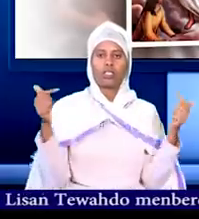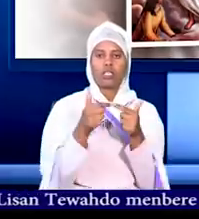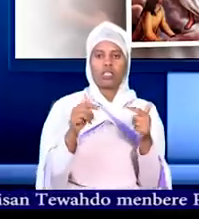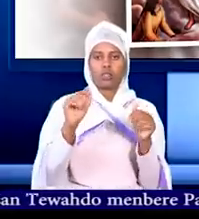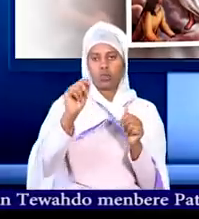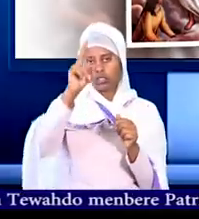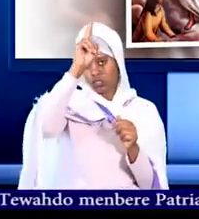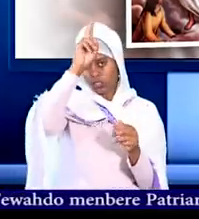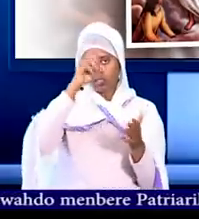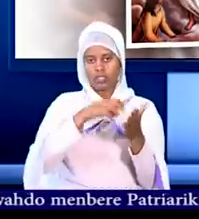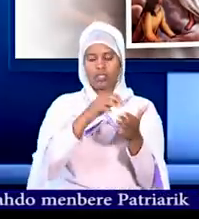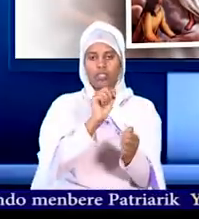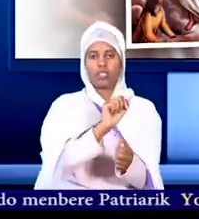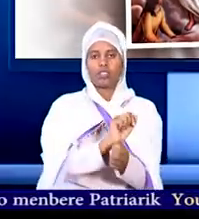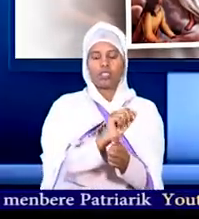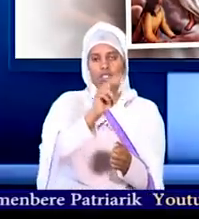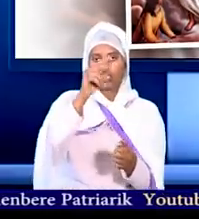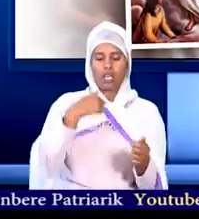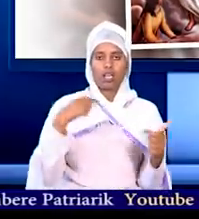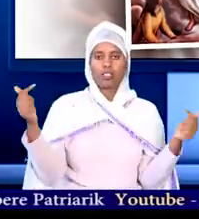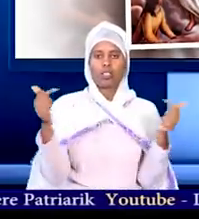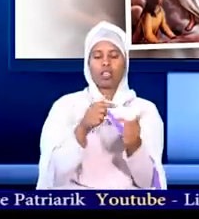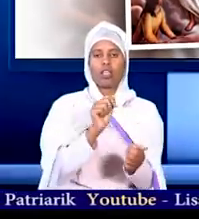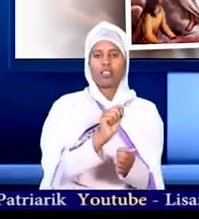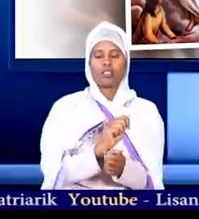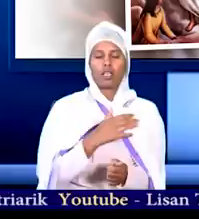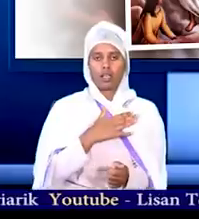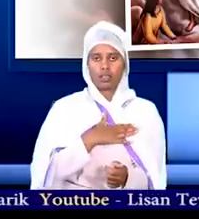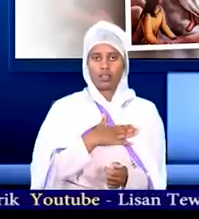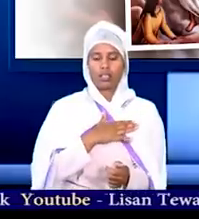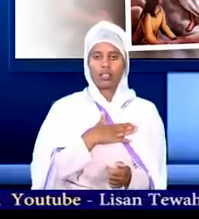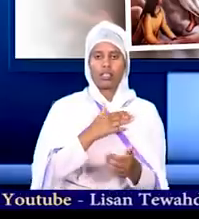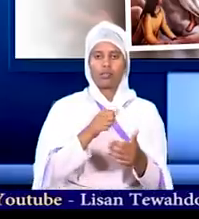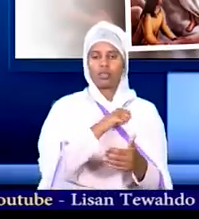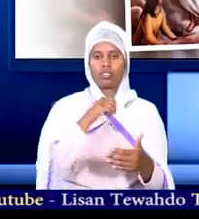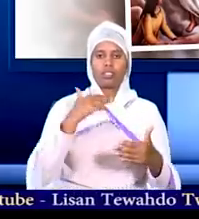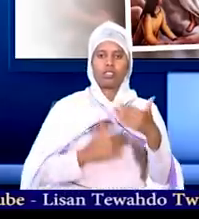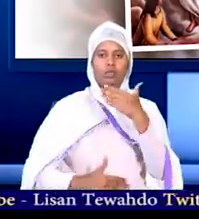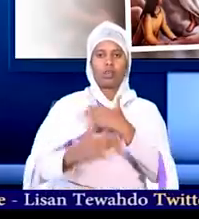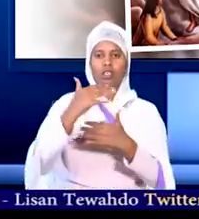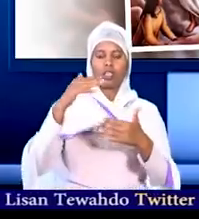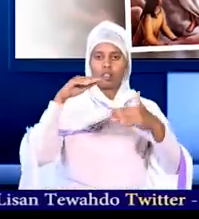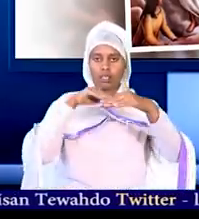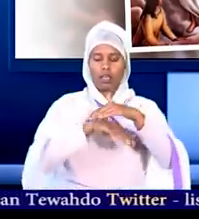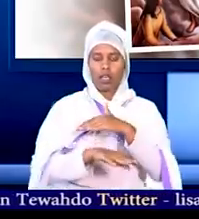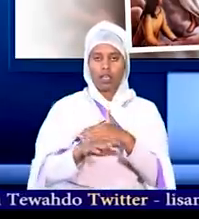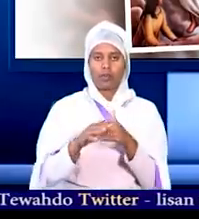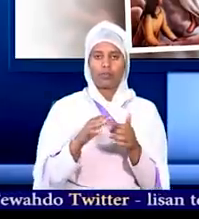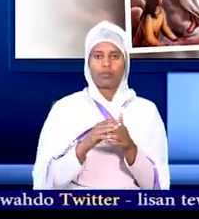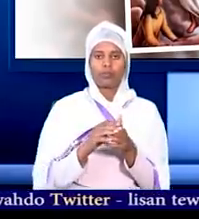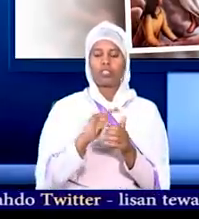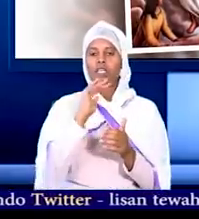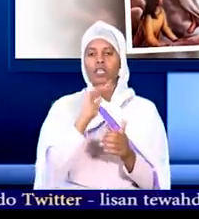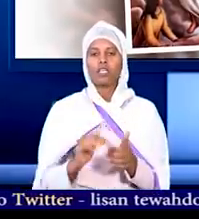ከምኡውን እቲ ጸላኢና ዲያብሎስ ስለ ተኣስረ ጸላኢና ተኣሲርልና ንሕና ድማ መንግስተ ሰማያት